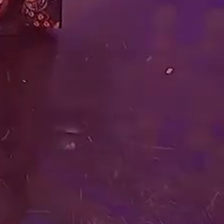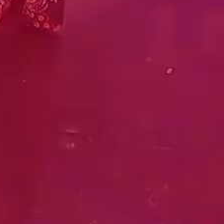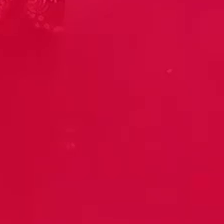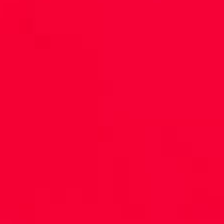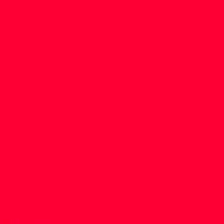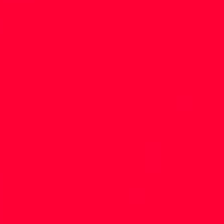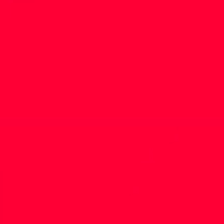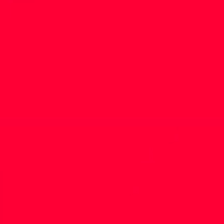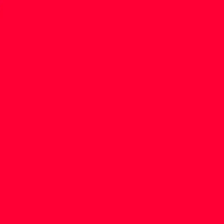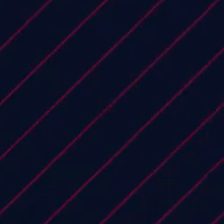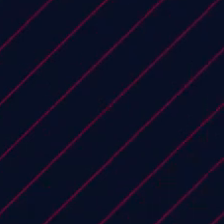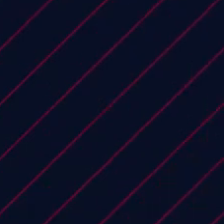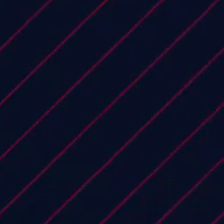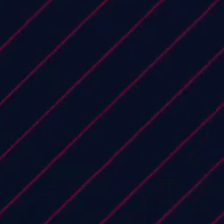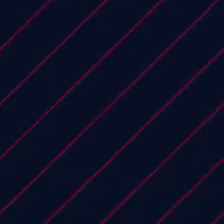ngomong-ngomong